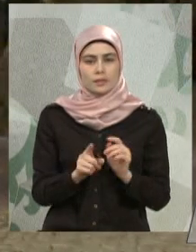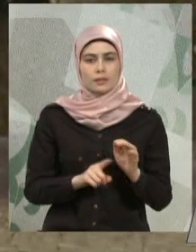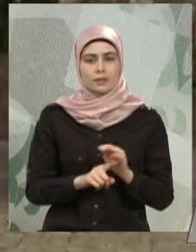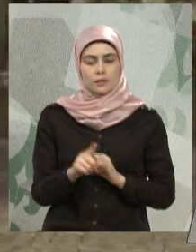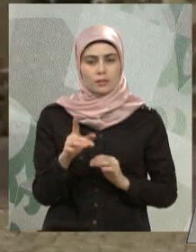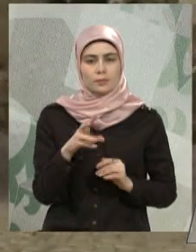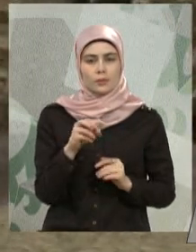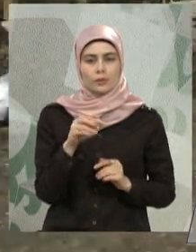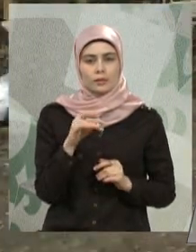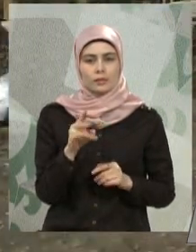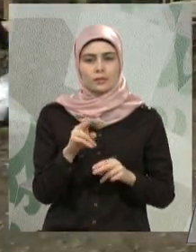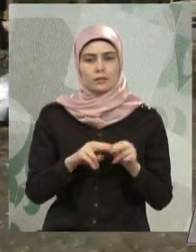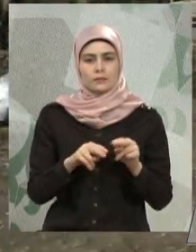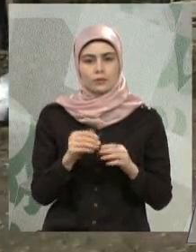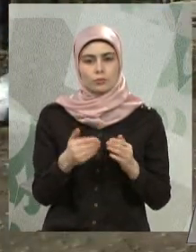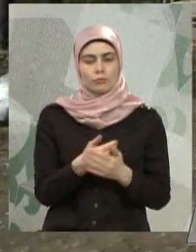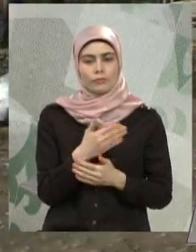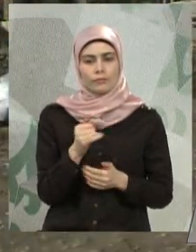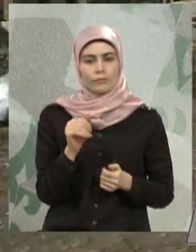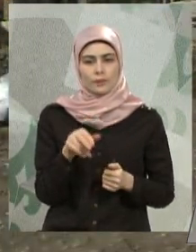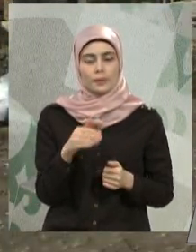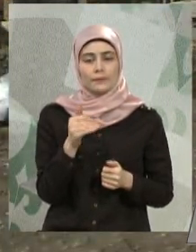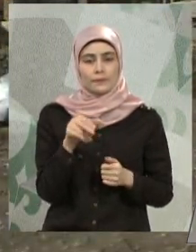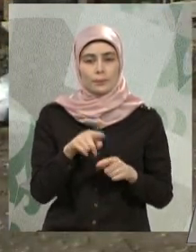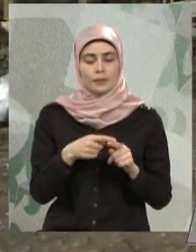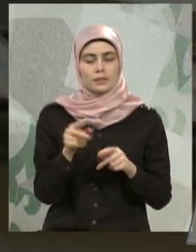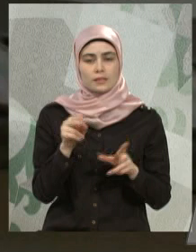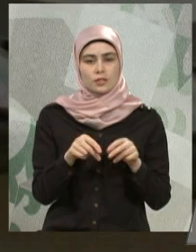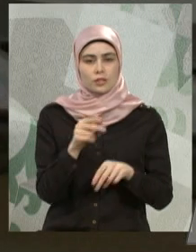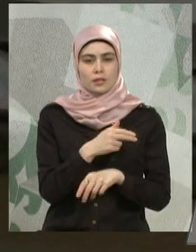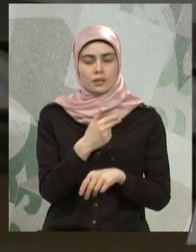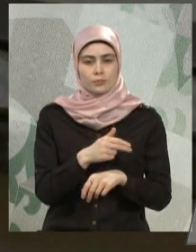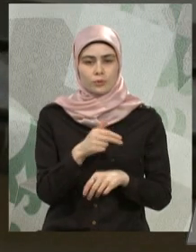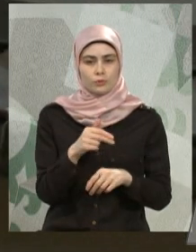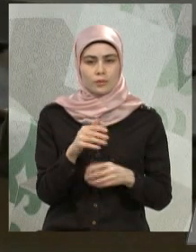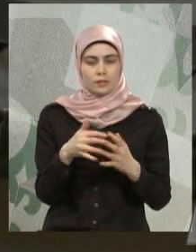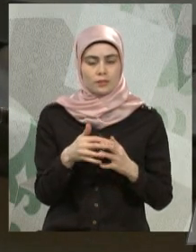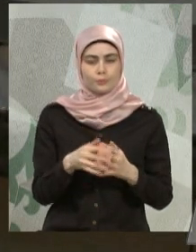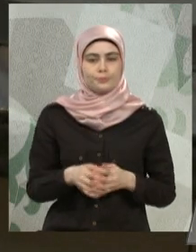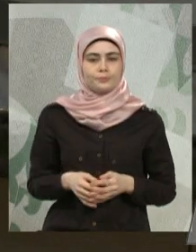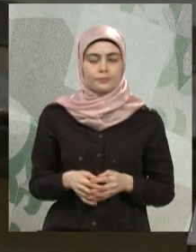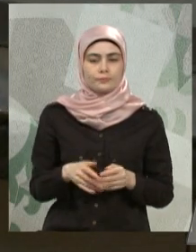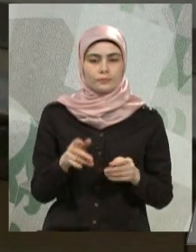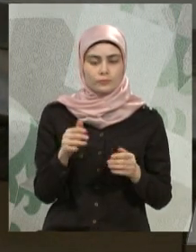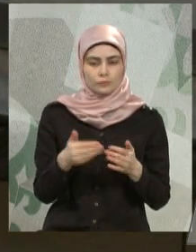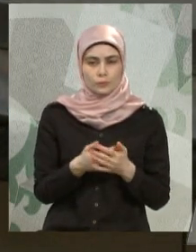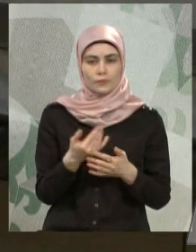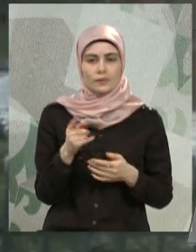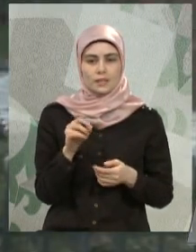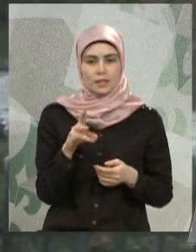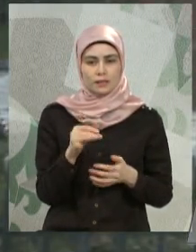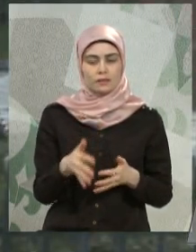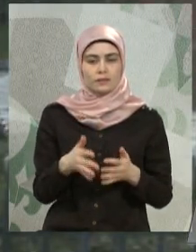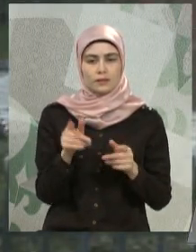Яндере приступили к строительству долгожданного ФАПа, о котором так мечтали медики и пациенты. Новое здание возвели в короткие сроки. Также